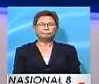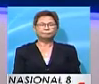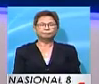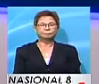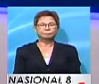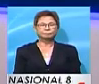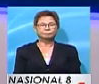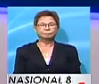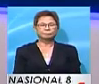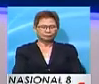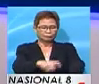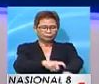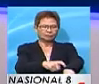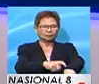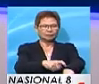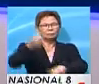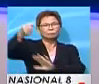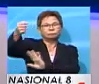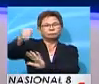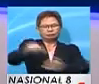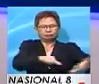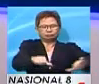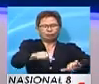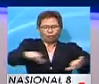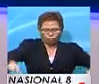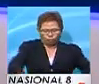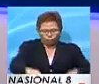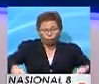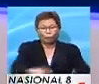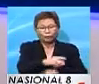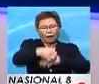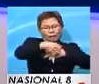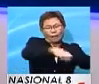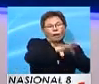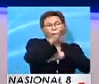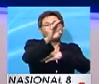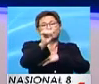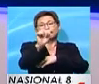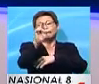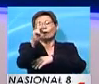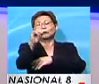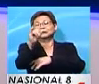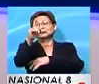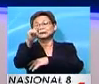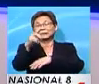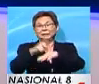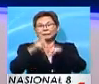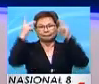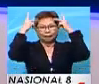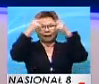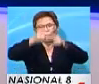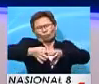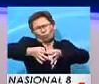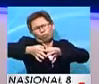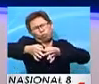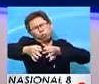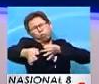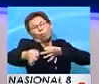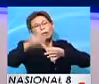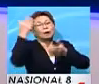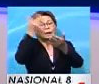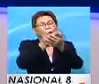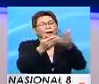ini tempoh moratorium aktiviti perlombongan dan pengeksportan bsit di Kuantan Pahang dilanjutkan lagi sehingga